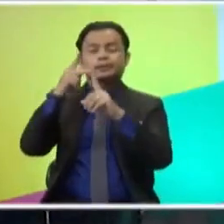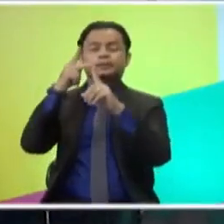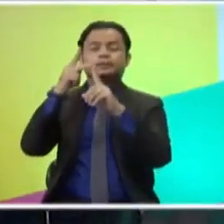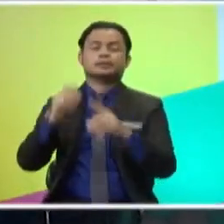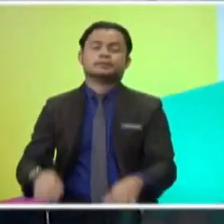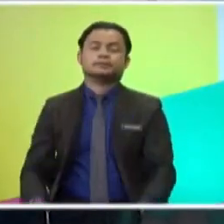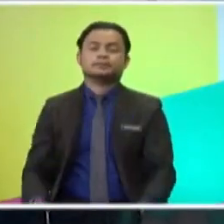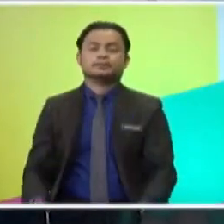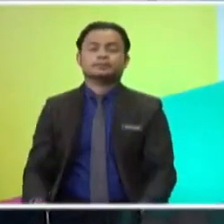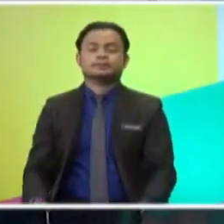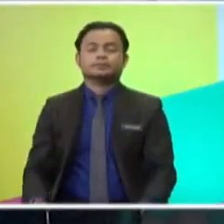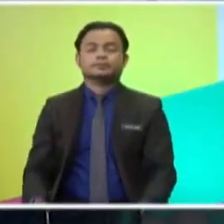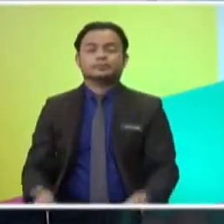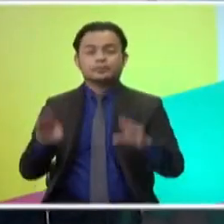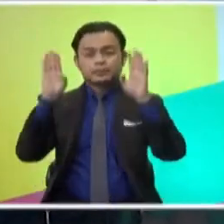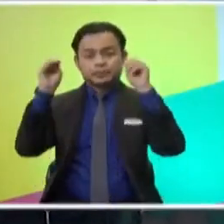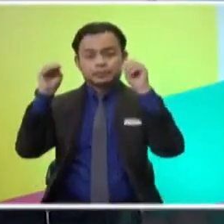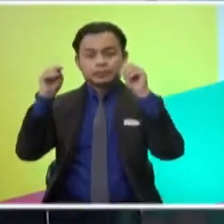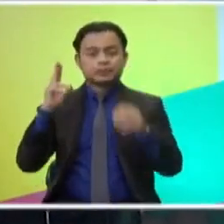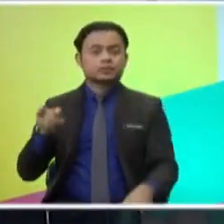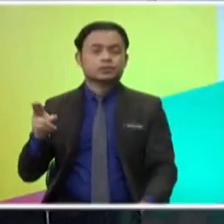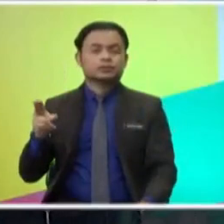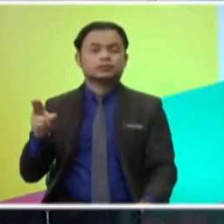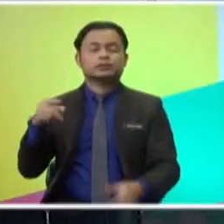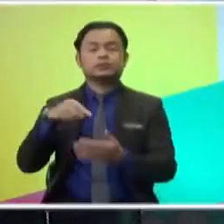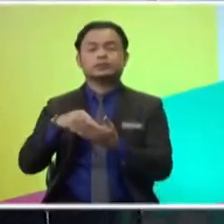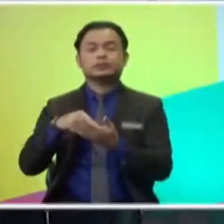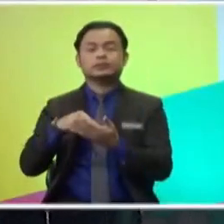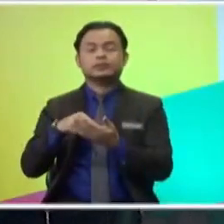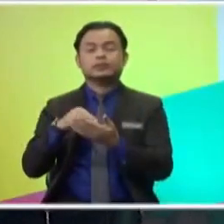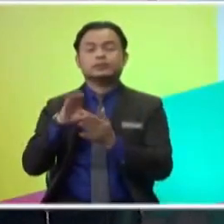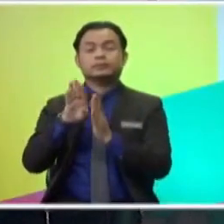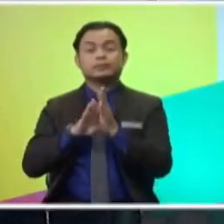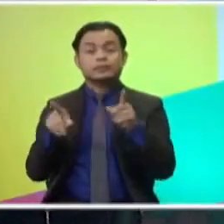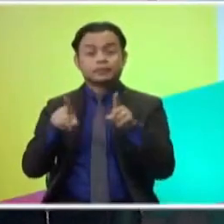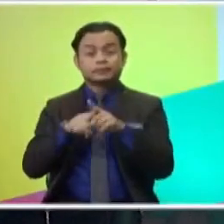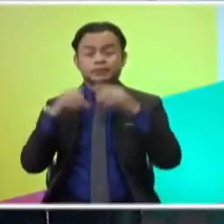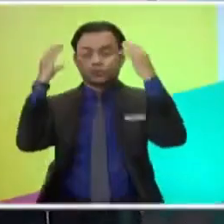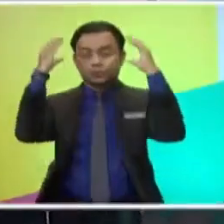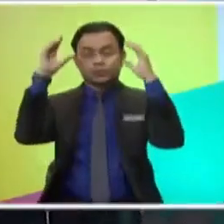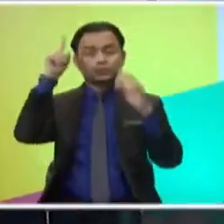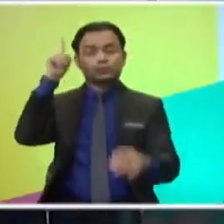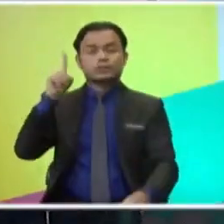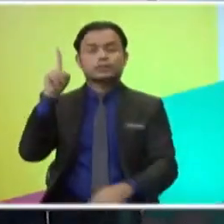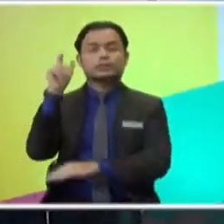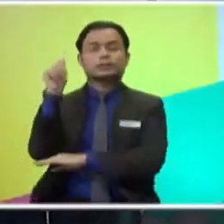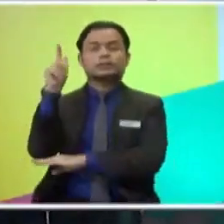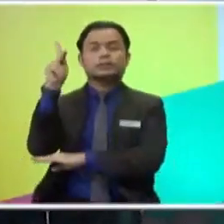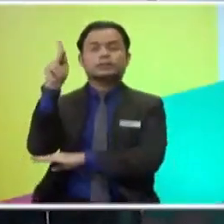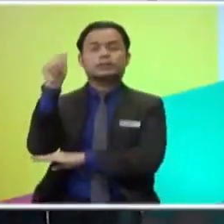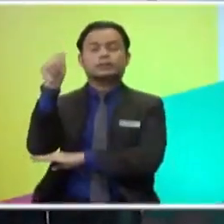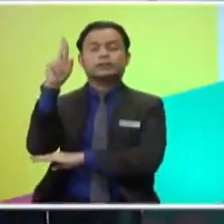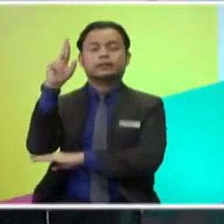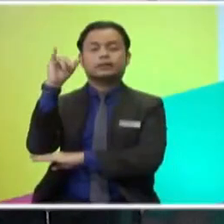ini ditemani dan diiringi oleh Cikgu Zakaria sendiri pada hari ini, iaitu juga tokoh Maulidur Rasul tahun 2020